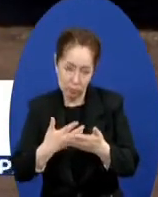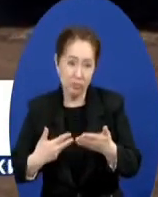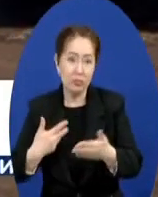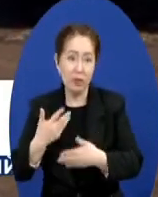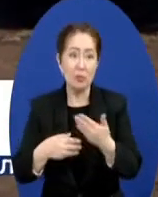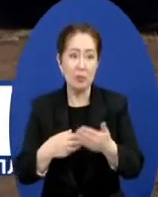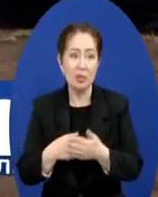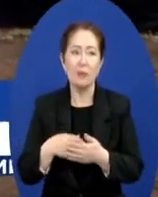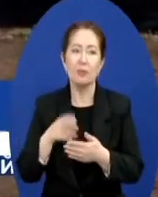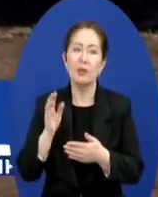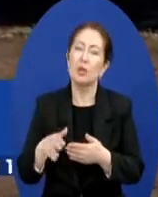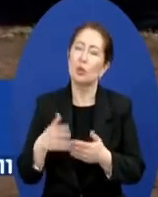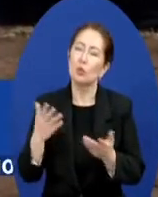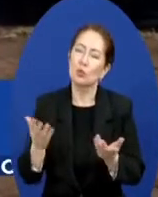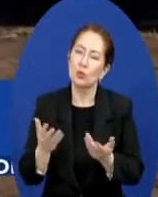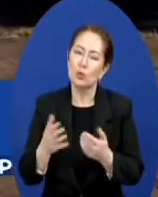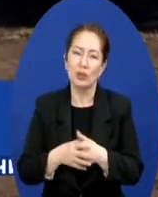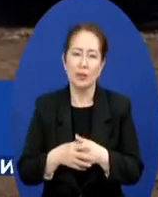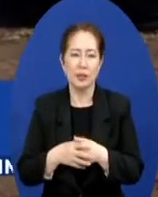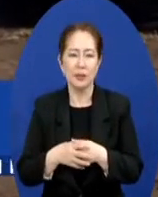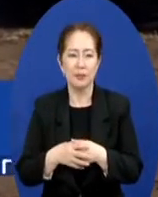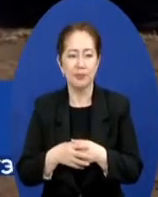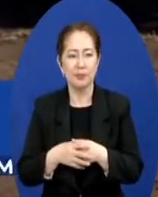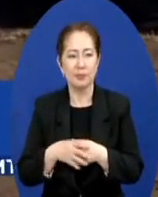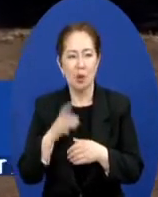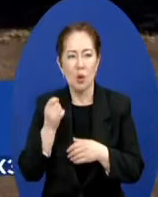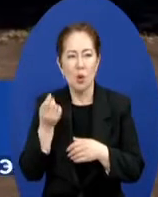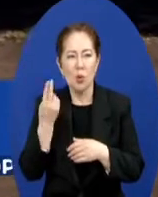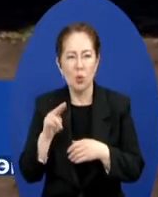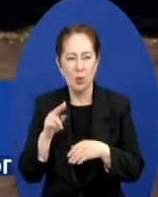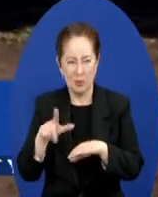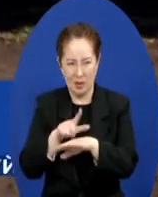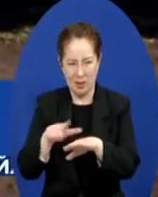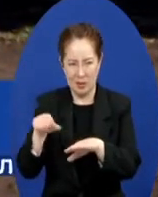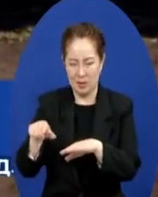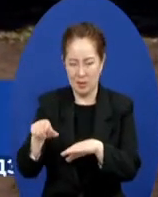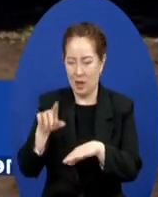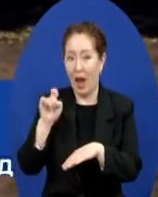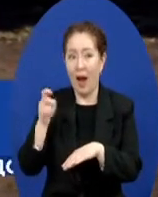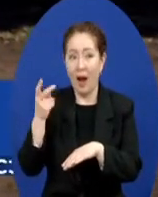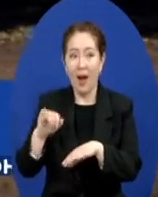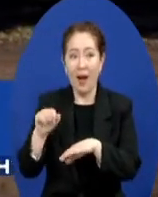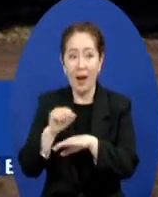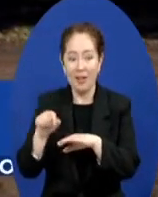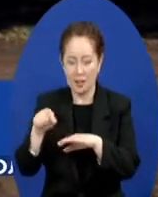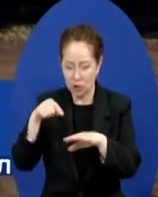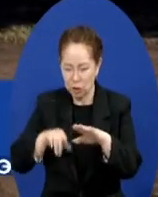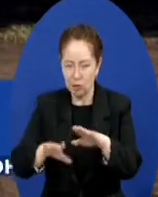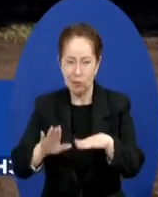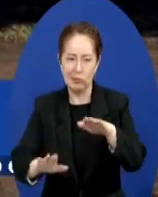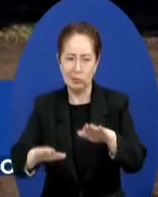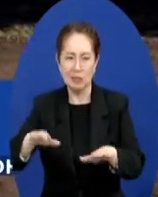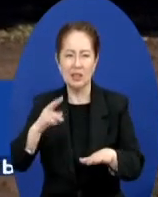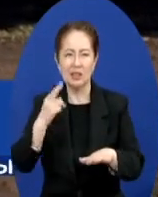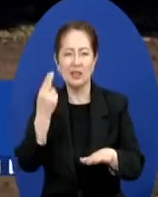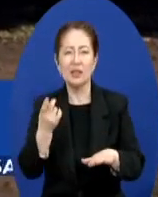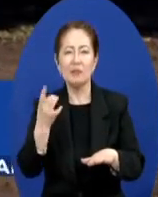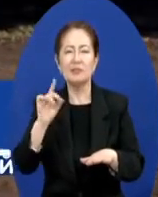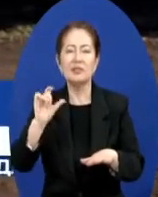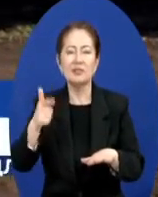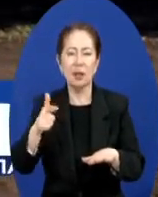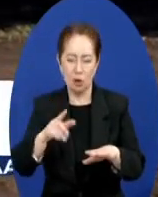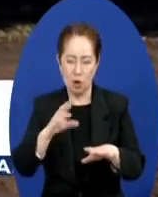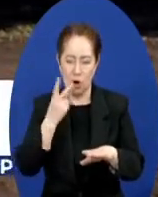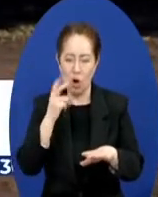шатанд явж байна. А ер нь бол маш хүнд нөхцөлтэй газар. Хангаа газрын айгуу цэвдэг өрштөө. Одоо